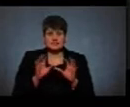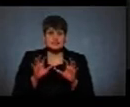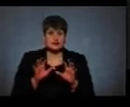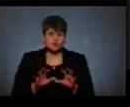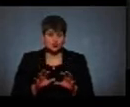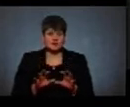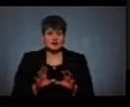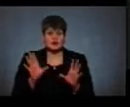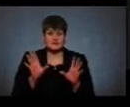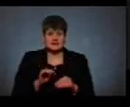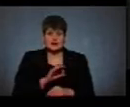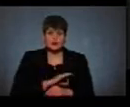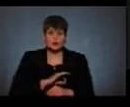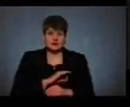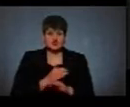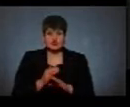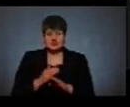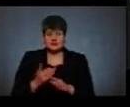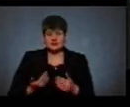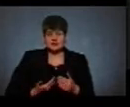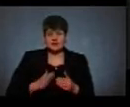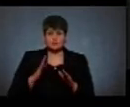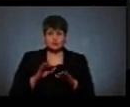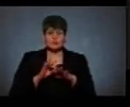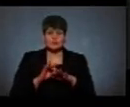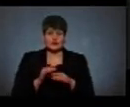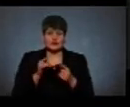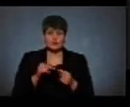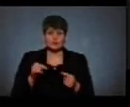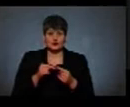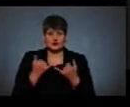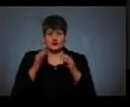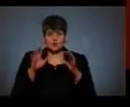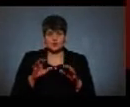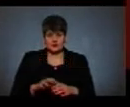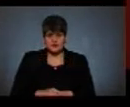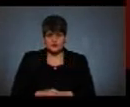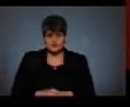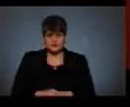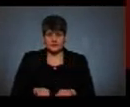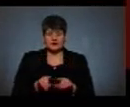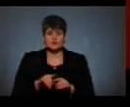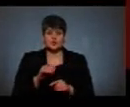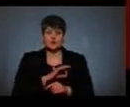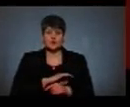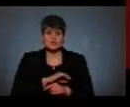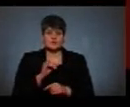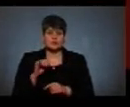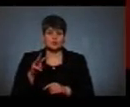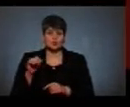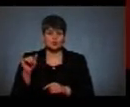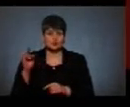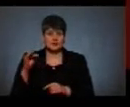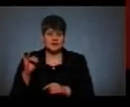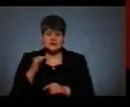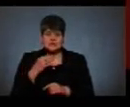вся юридична частина життя громад буде приведена відповідність до сучасного законодавства. І також юрист Іван Мудрий зазначив, що у